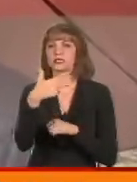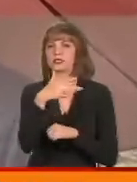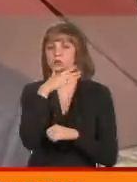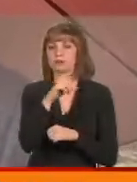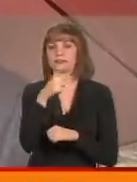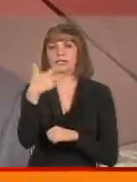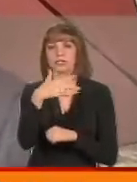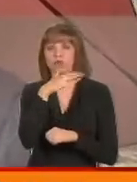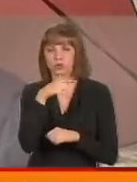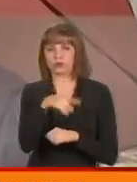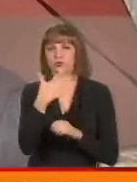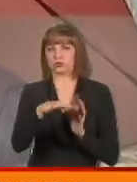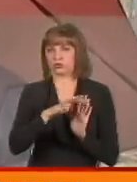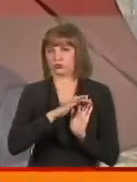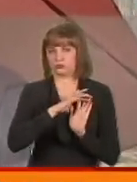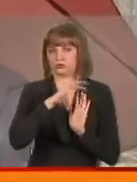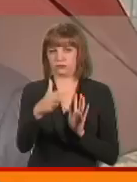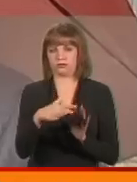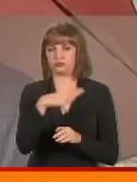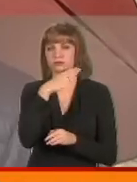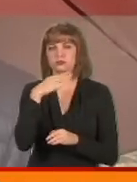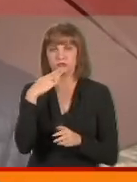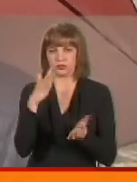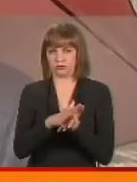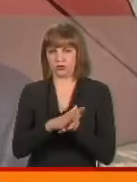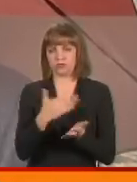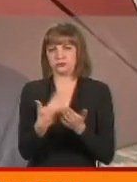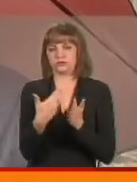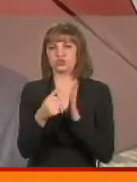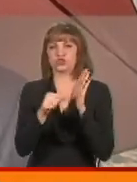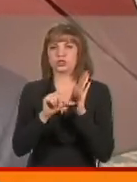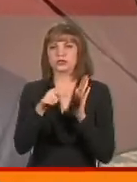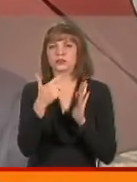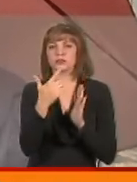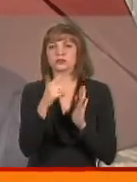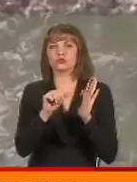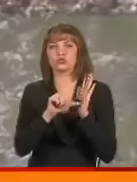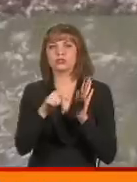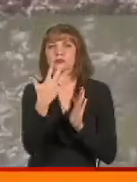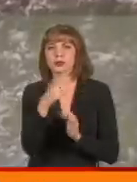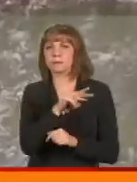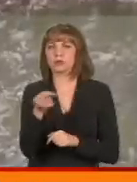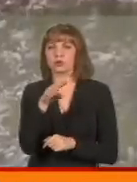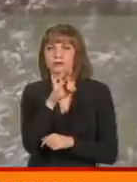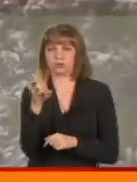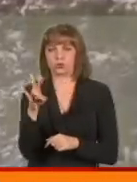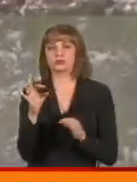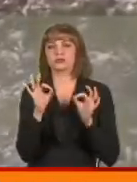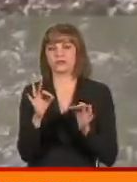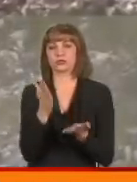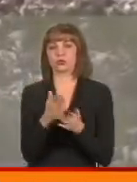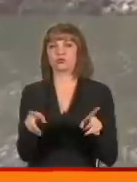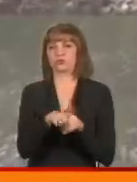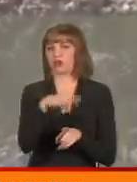За 30 років тут накопичена значна кількість відходів, порядка 6,5 мільйонів тонн. І, звісно, знаходження